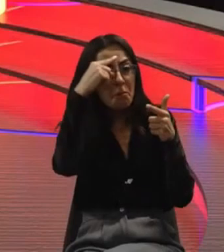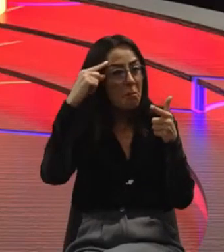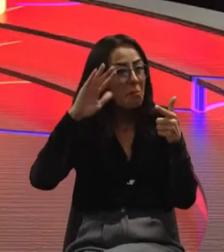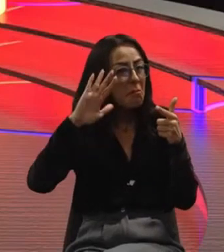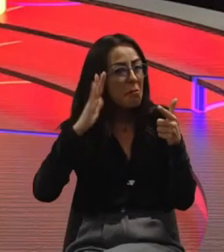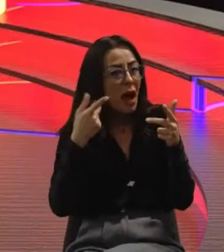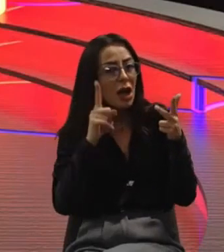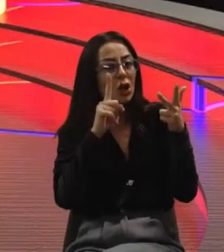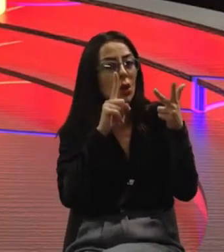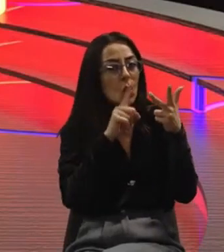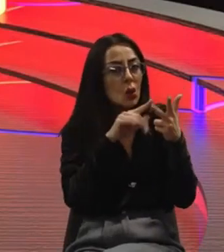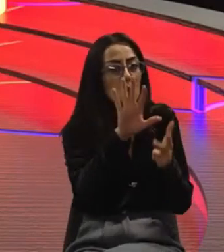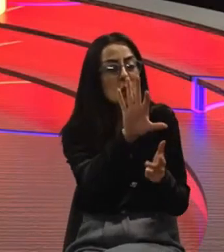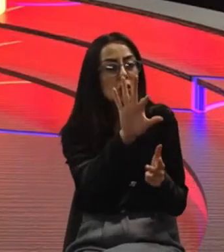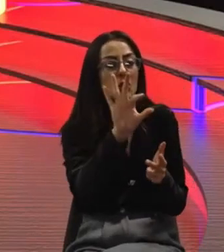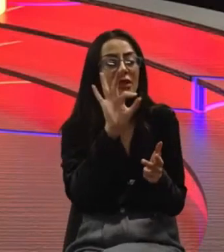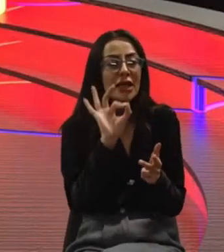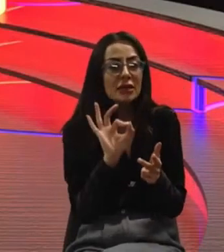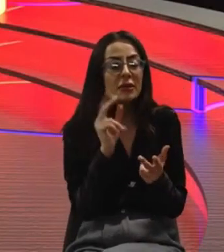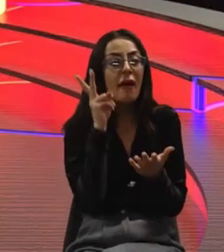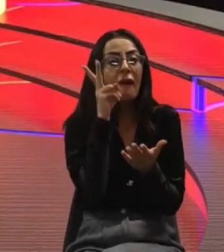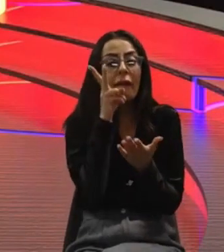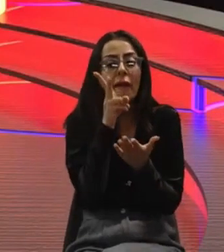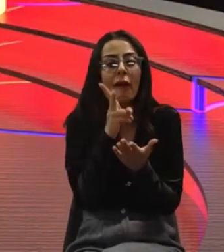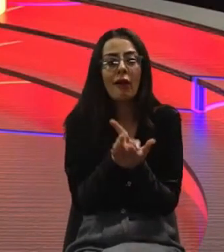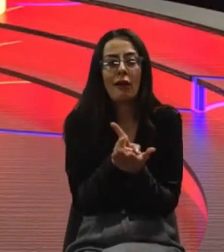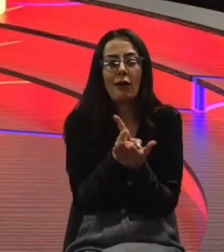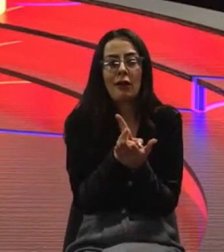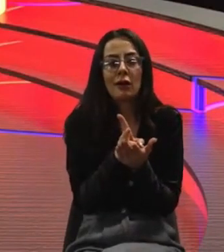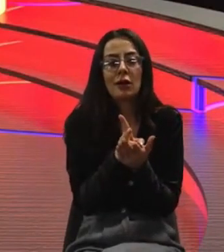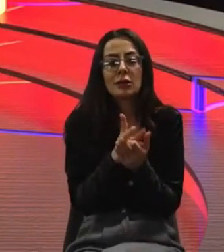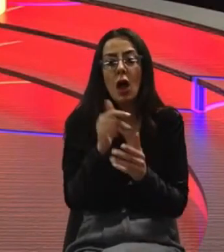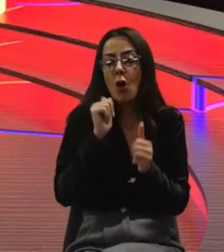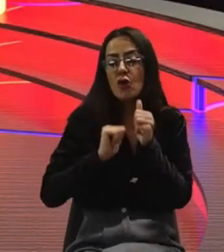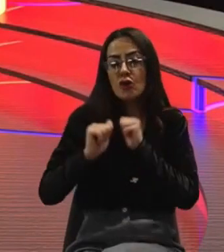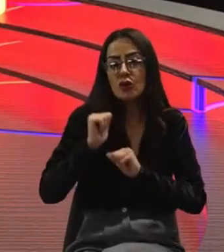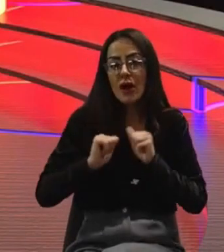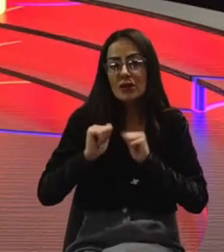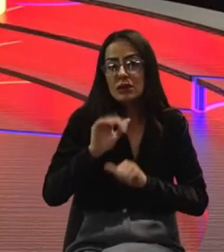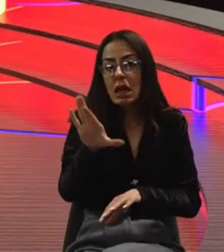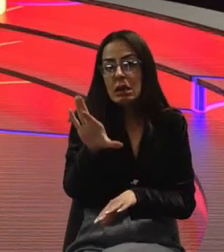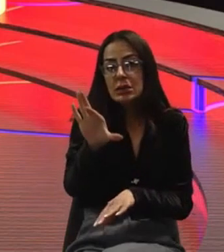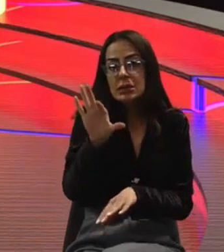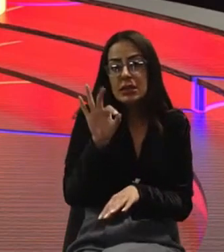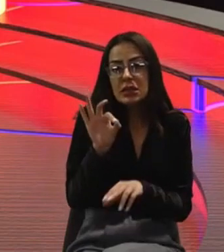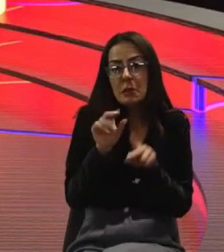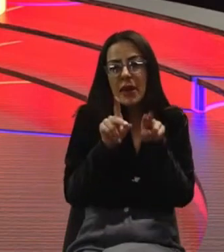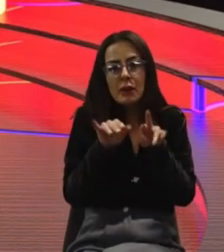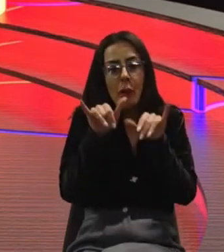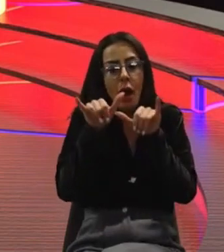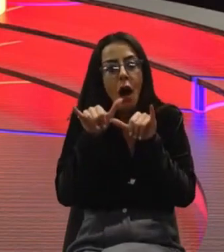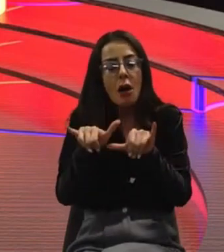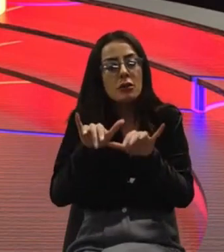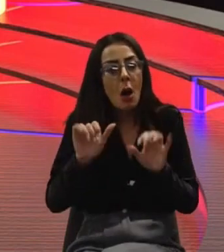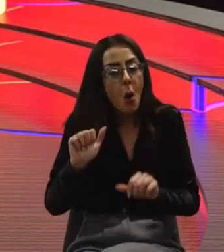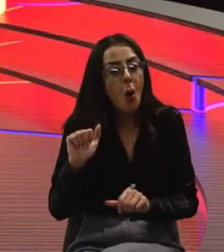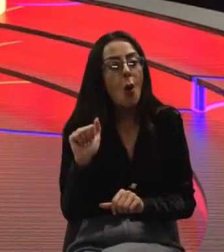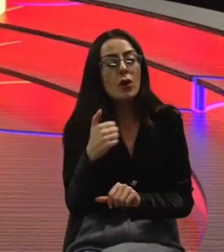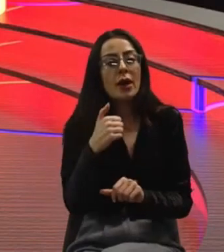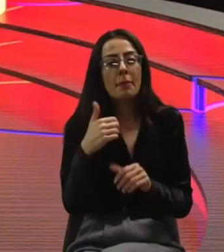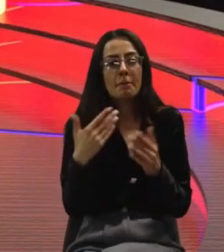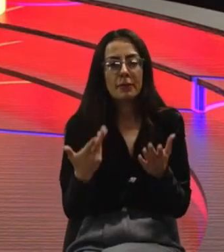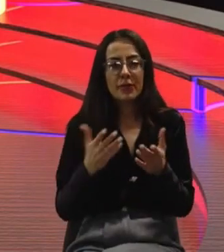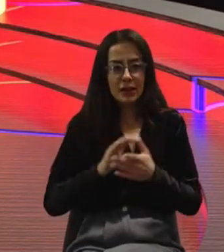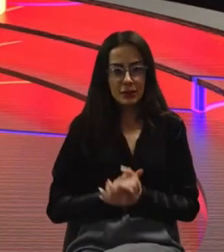İş seçimindeki kararlarınız aslında üniversite seçimi kadar sizin cikrik olacak çünkü hayat